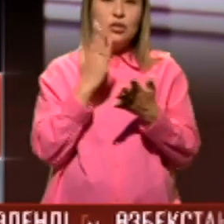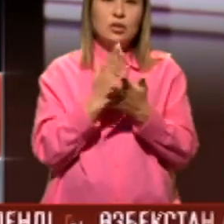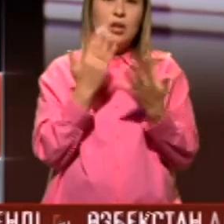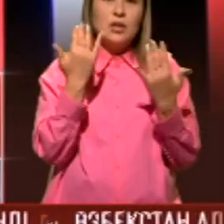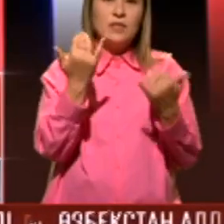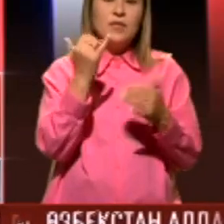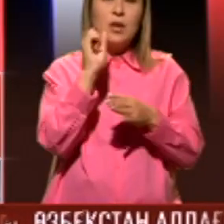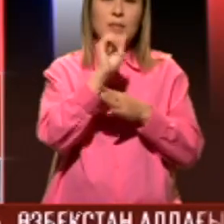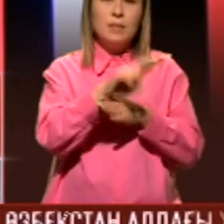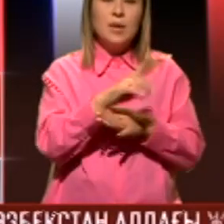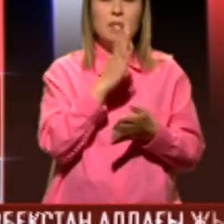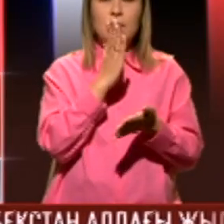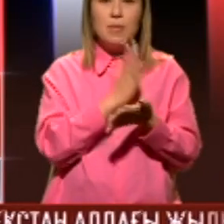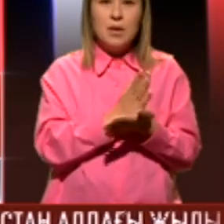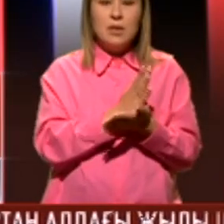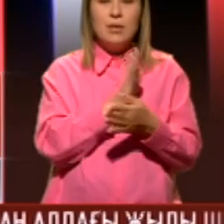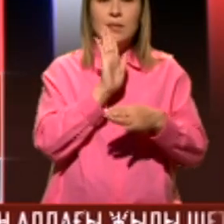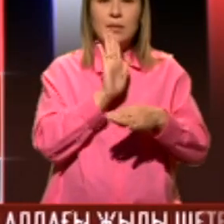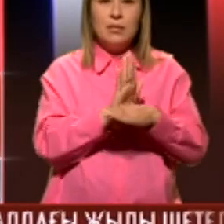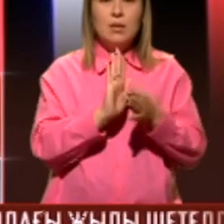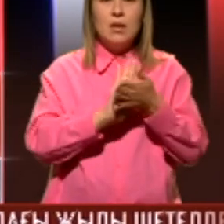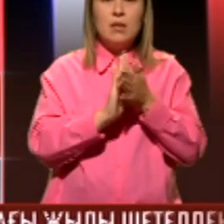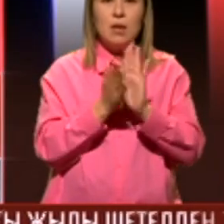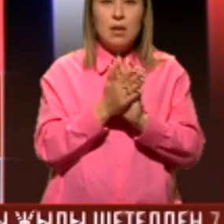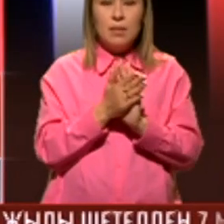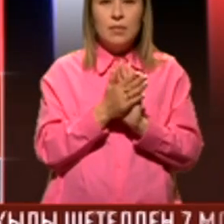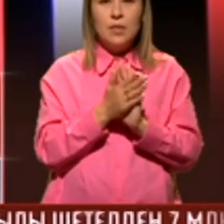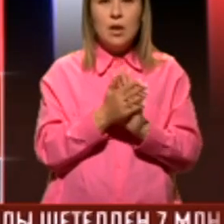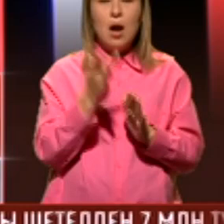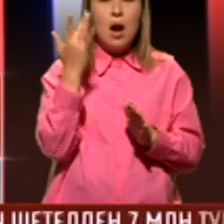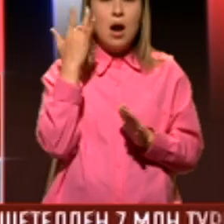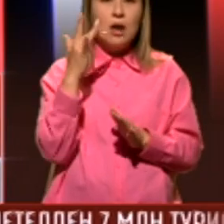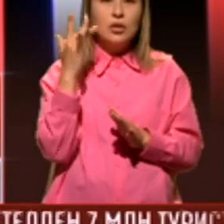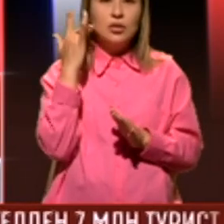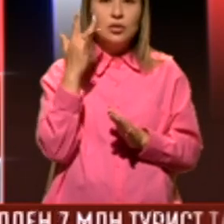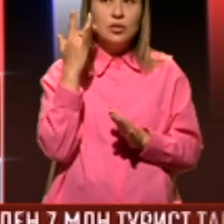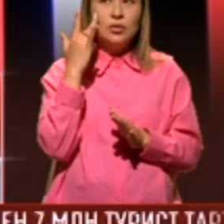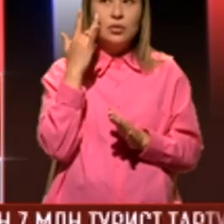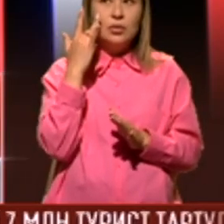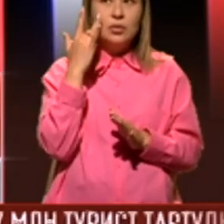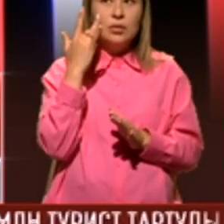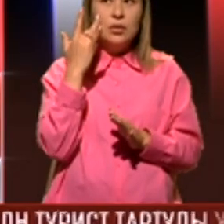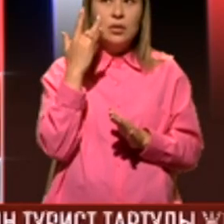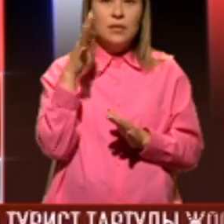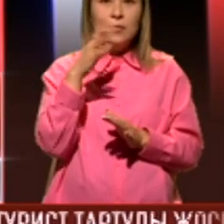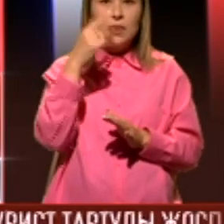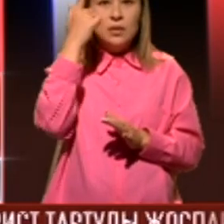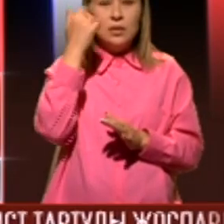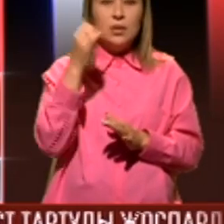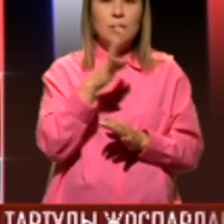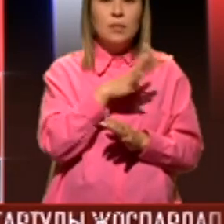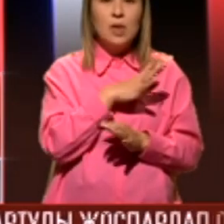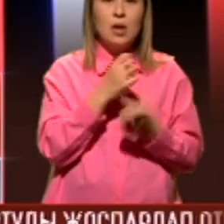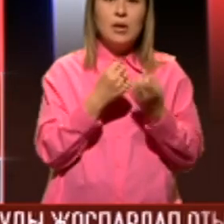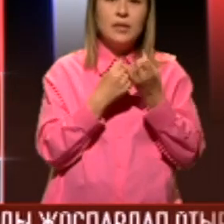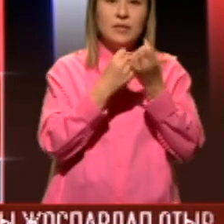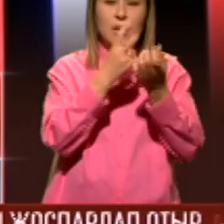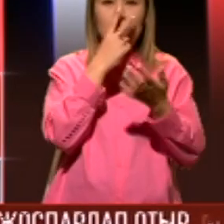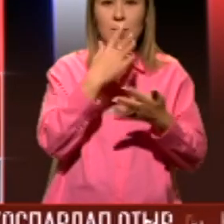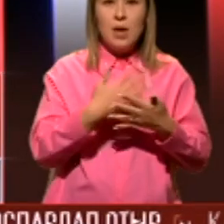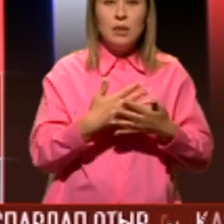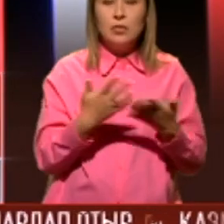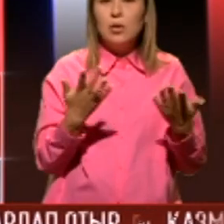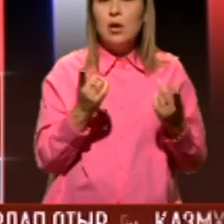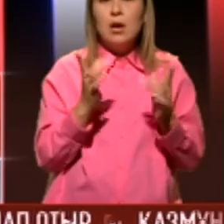отырған талаптары дұрыс делік. Бірақ кеше АКШ Нэнси Пелоси келді ғой, өзіңіз білесіз. Армения қолдайтындығын көрсетті. Сонда